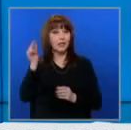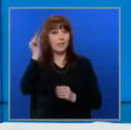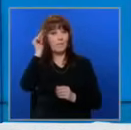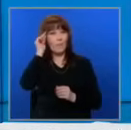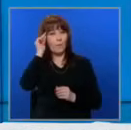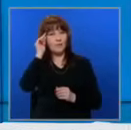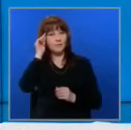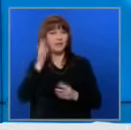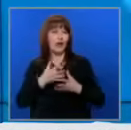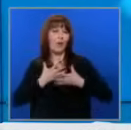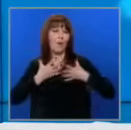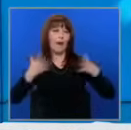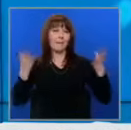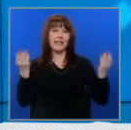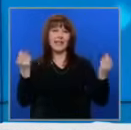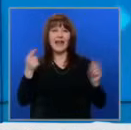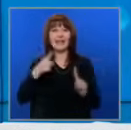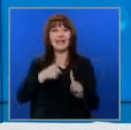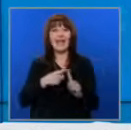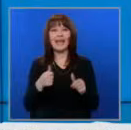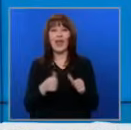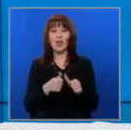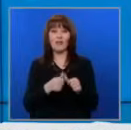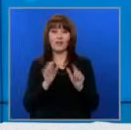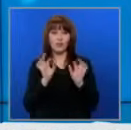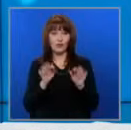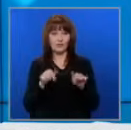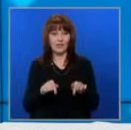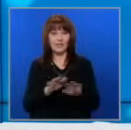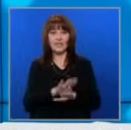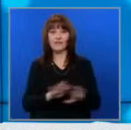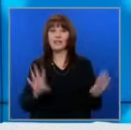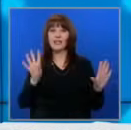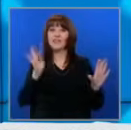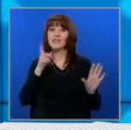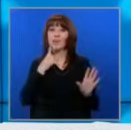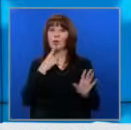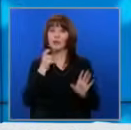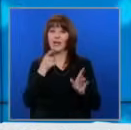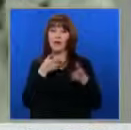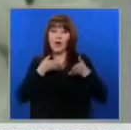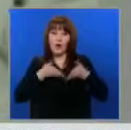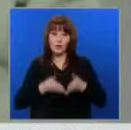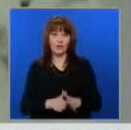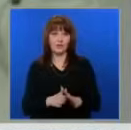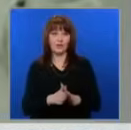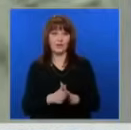Спомняме си и отново за големия талант на Татяна Лолова. Точно днес се навършват 90 години от нейното